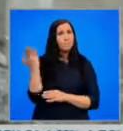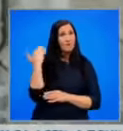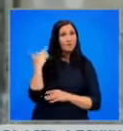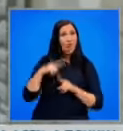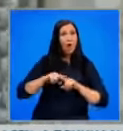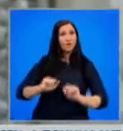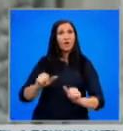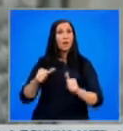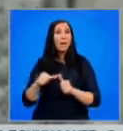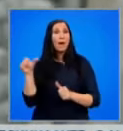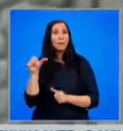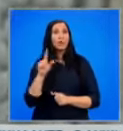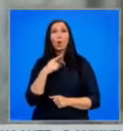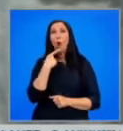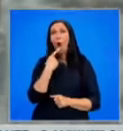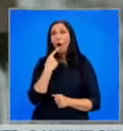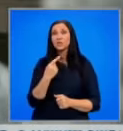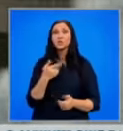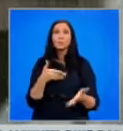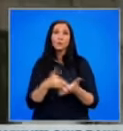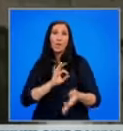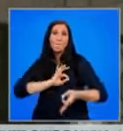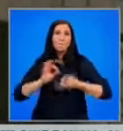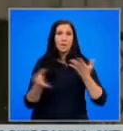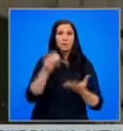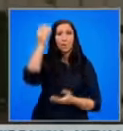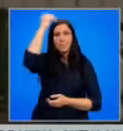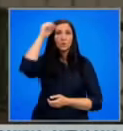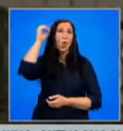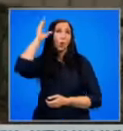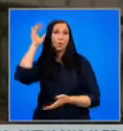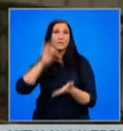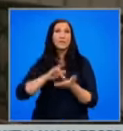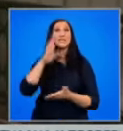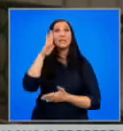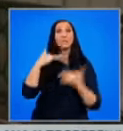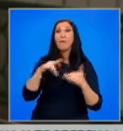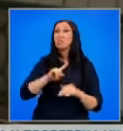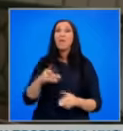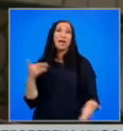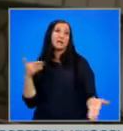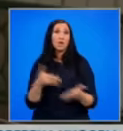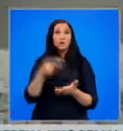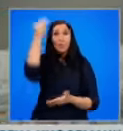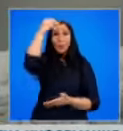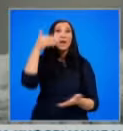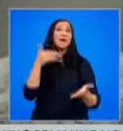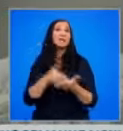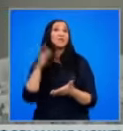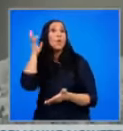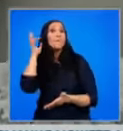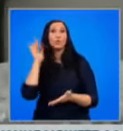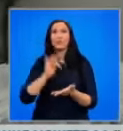Абаковски, който каза, че причината за палежа на Български културен център в Северна Македония не е акт срещу България, а срещу името